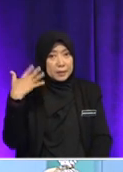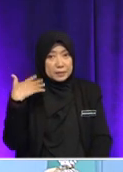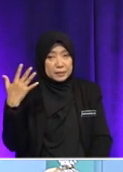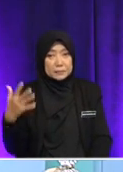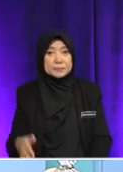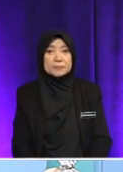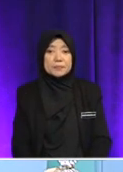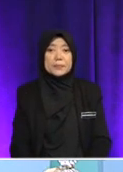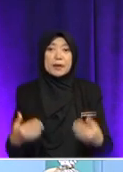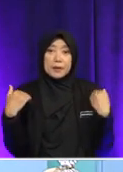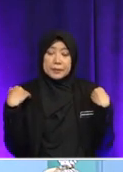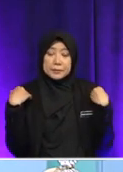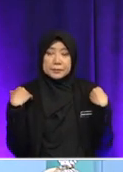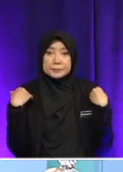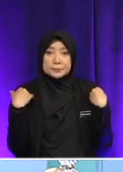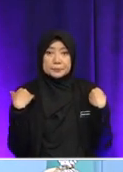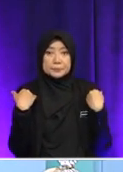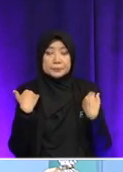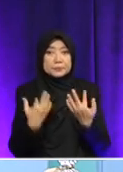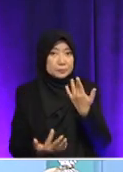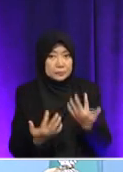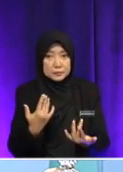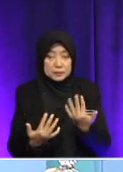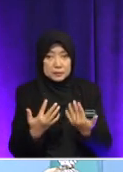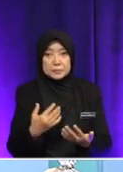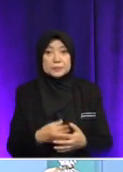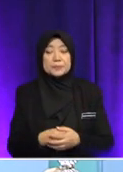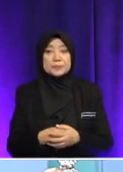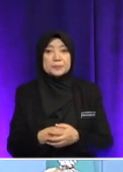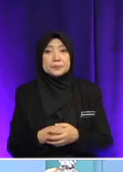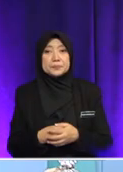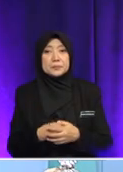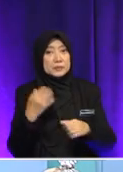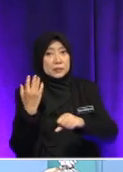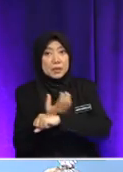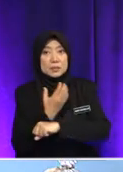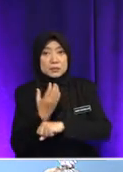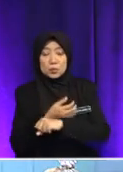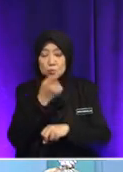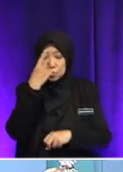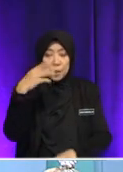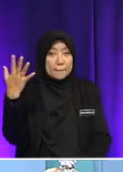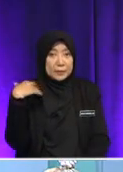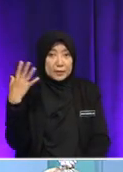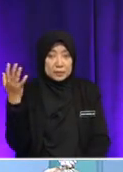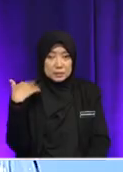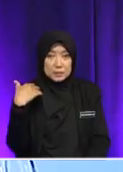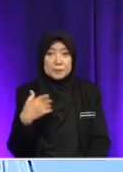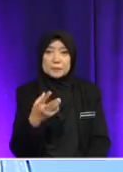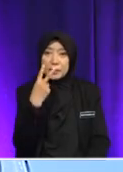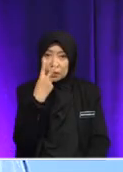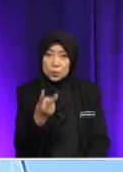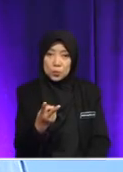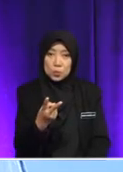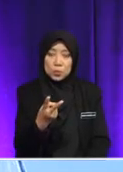ada penutupan oke sepatu ini kita kena Panaskan lah batu kita kita tengok